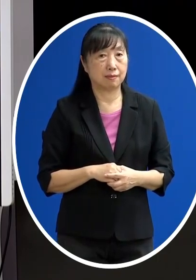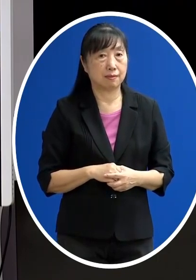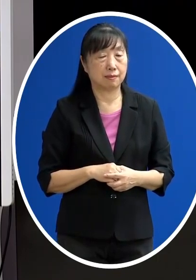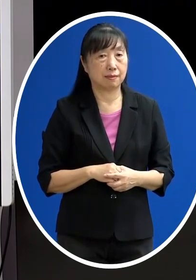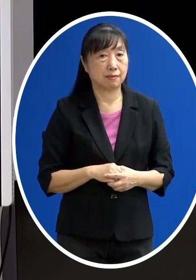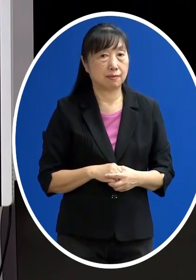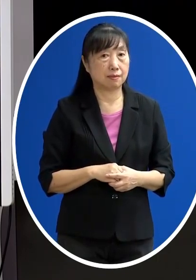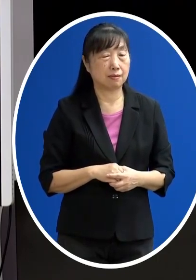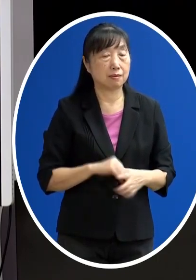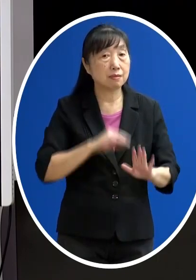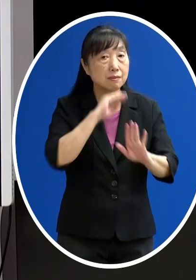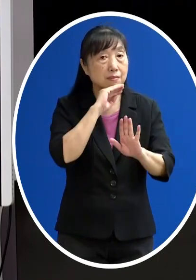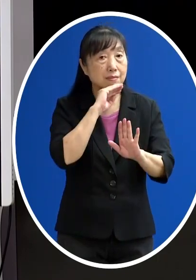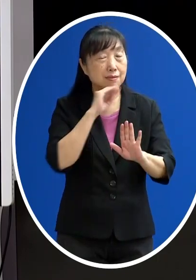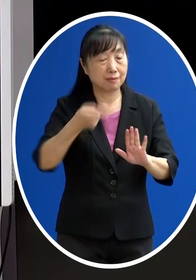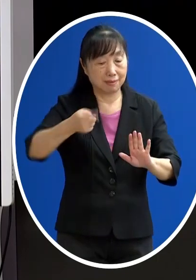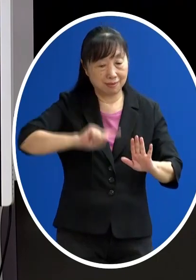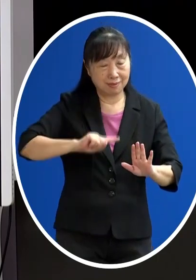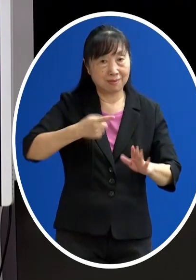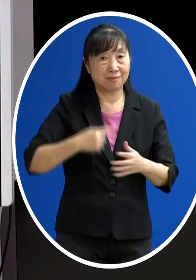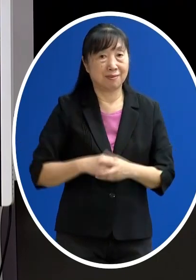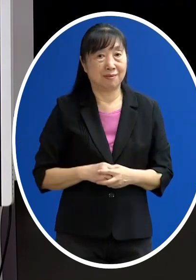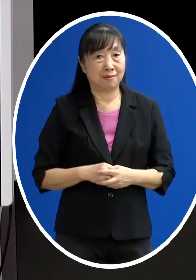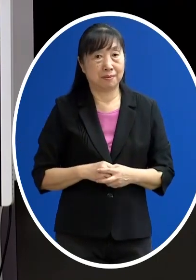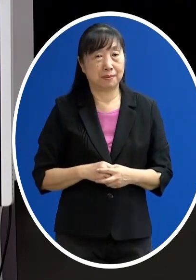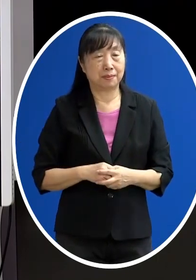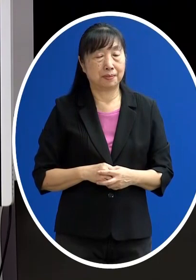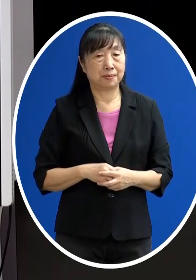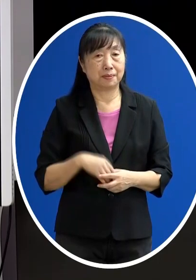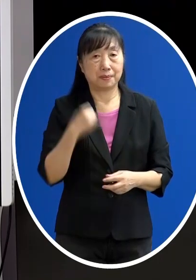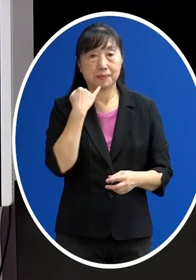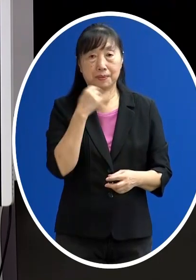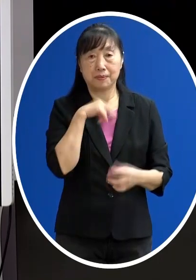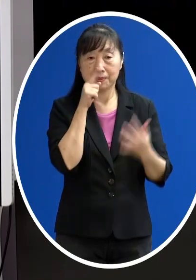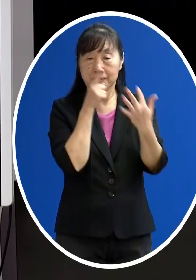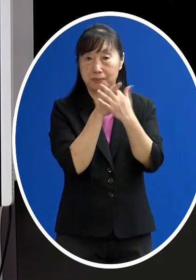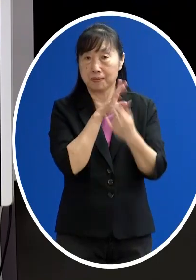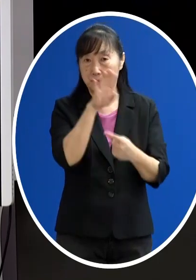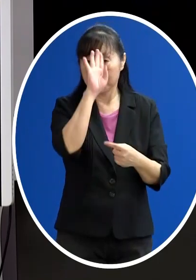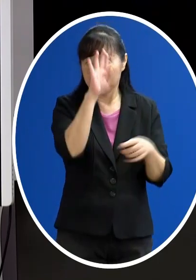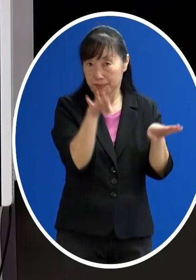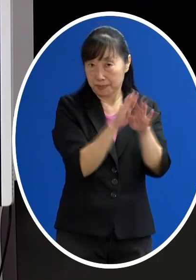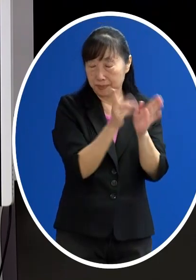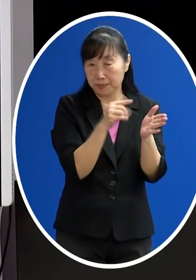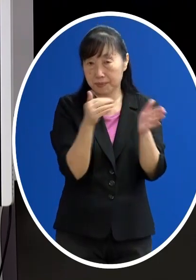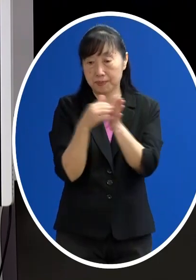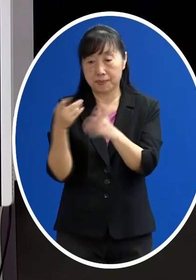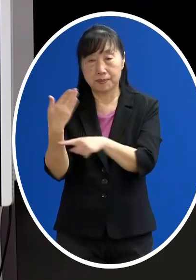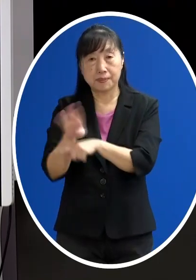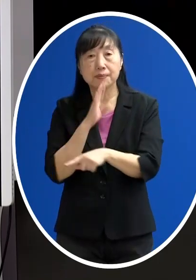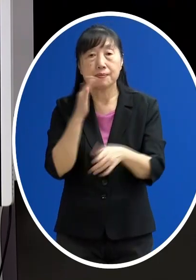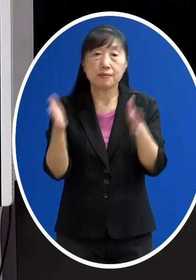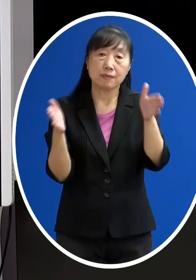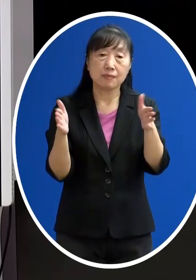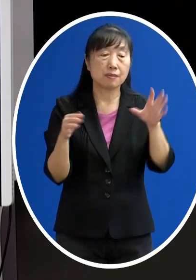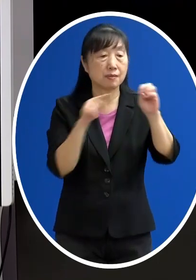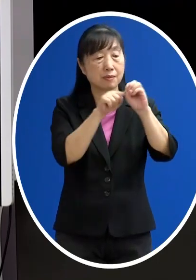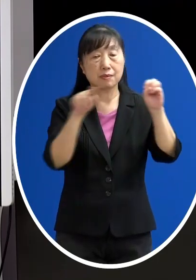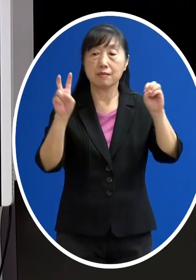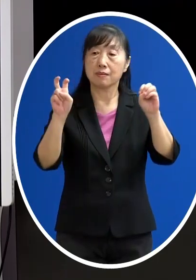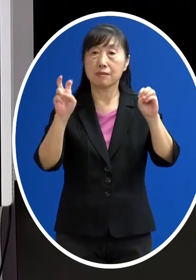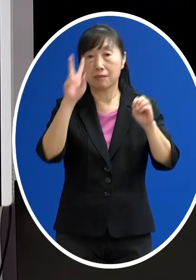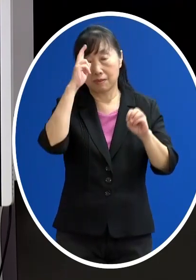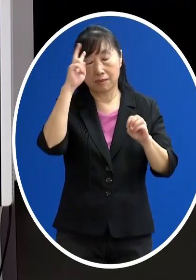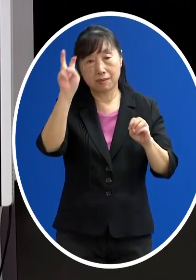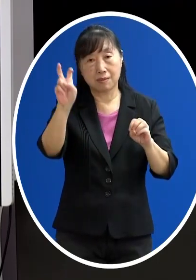好，那对不起，前面一张。我们可以看到他发病到死亡日数大概是0到20天，然后有些是发病